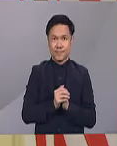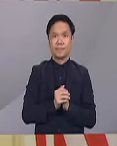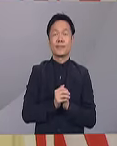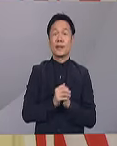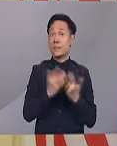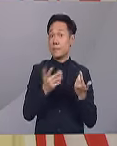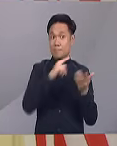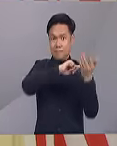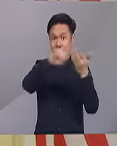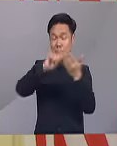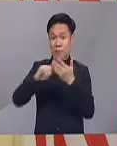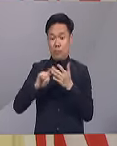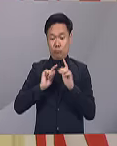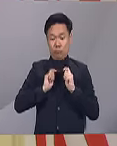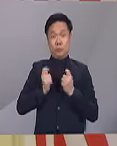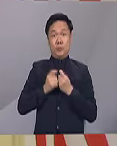seramai